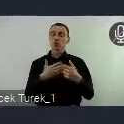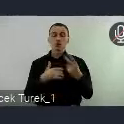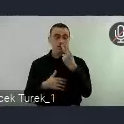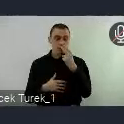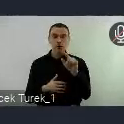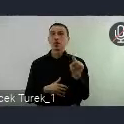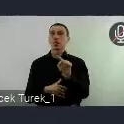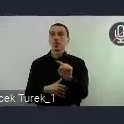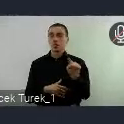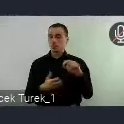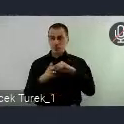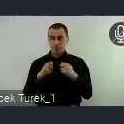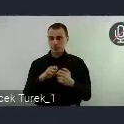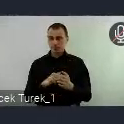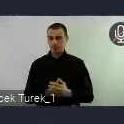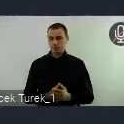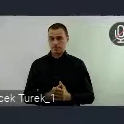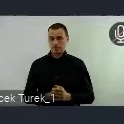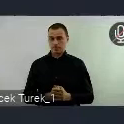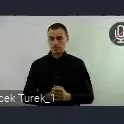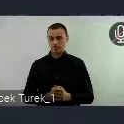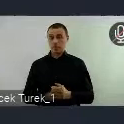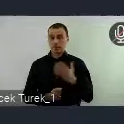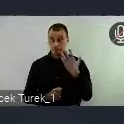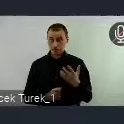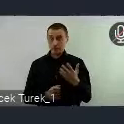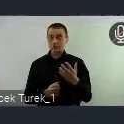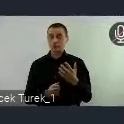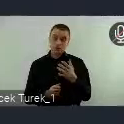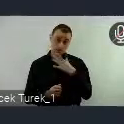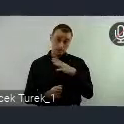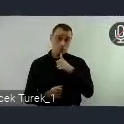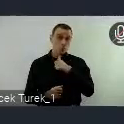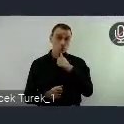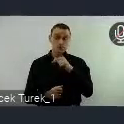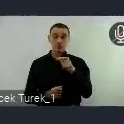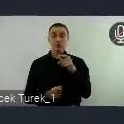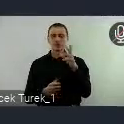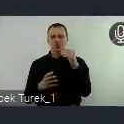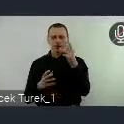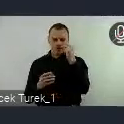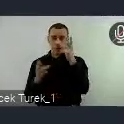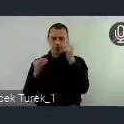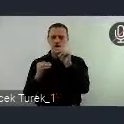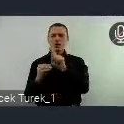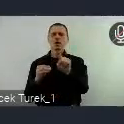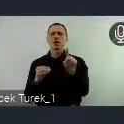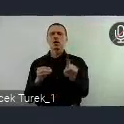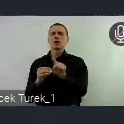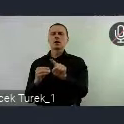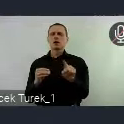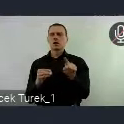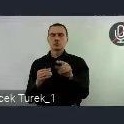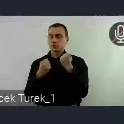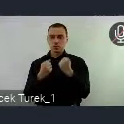niewidomych żaden sposób to jest nie do przejścia Czy jeżeli chcecie sprawdzić wejście do takiej windy zamknijcie oczy Spróbujcie wybrać piętro na której chcecie jechać